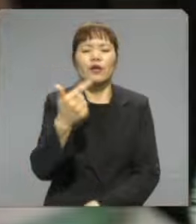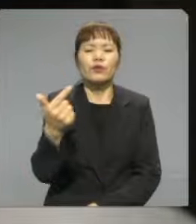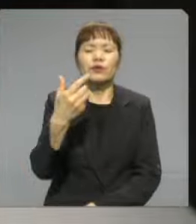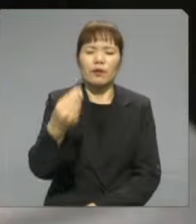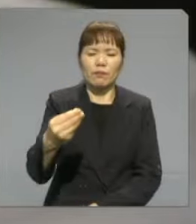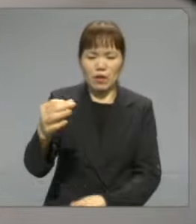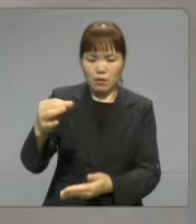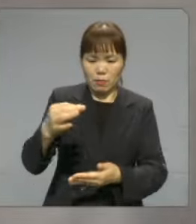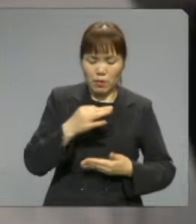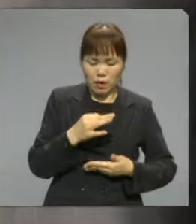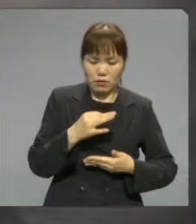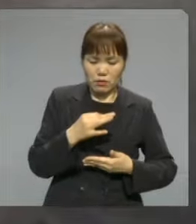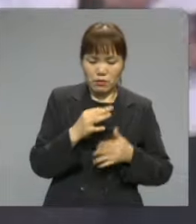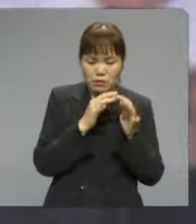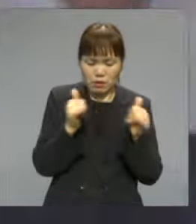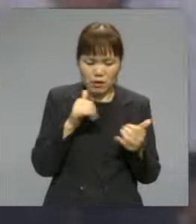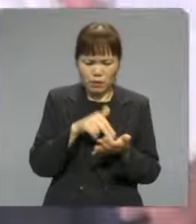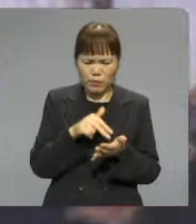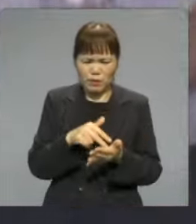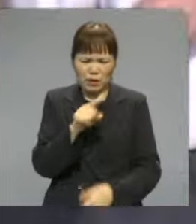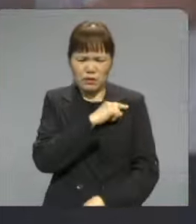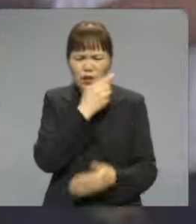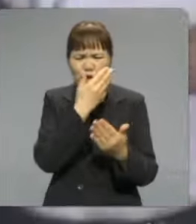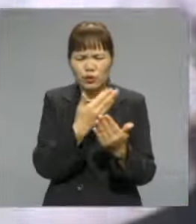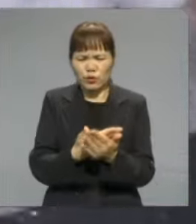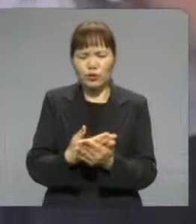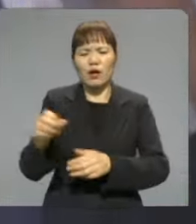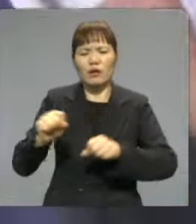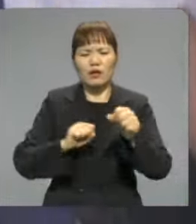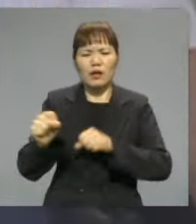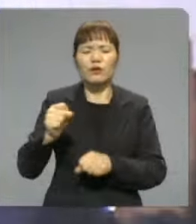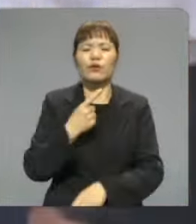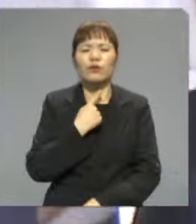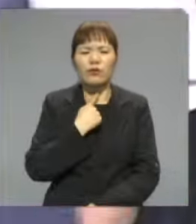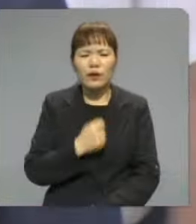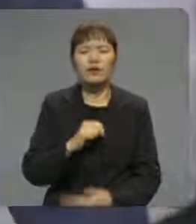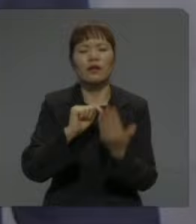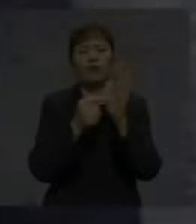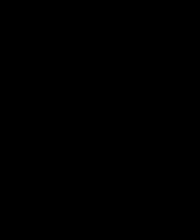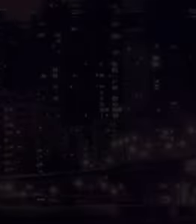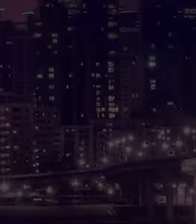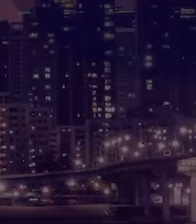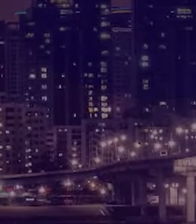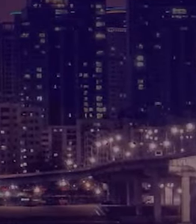원을 수수한 중간자로서 가장 핵심적인 역할을 수행했다고 강조했습니다.